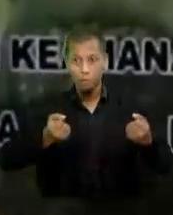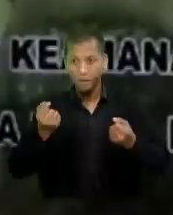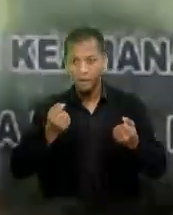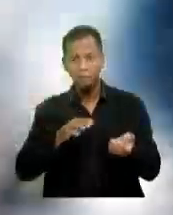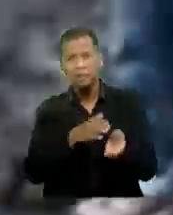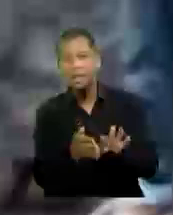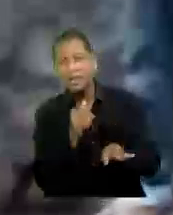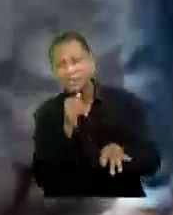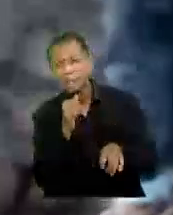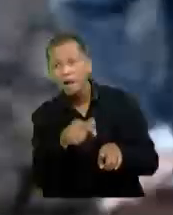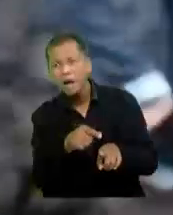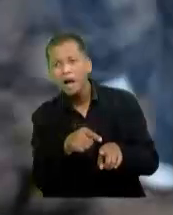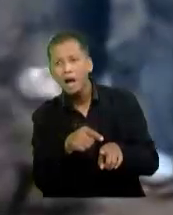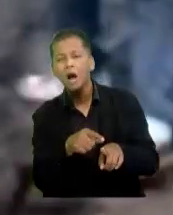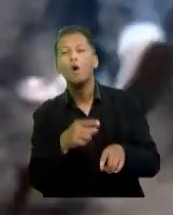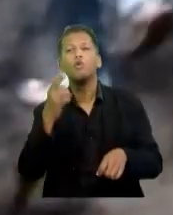supir dump truck.